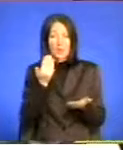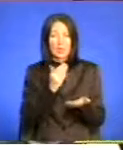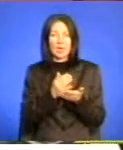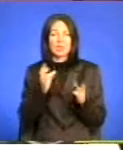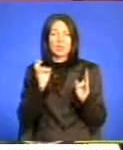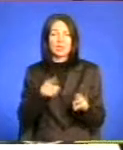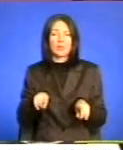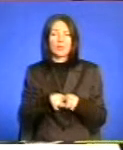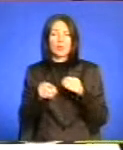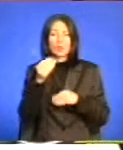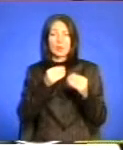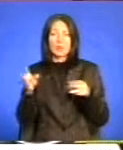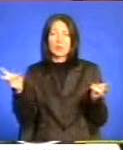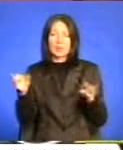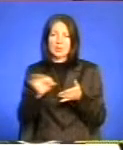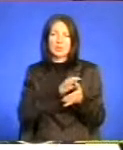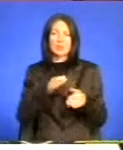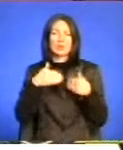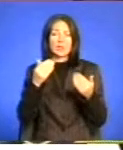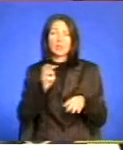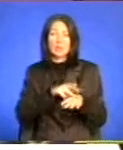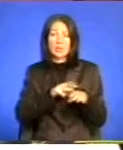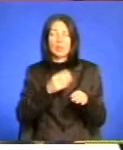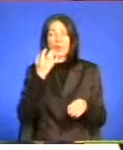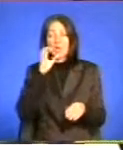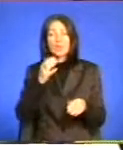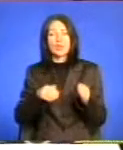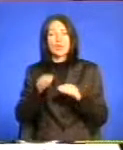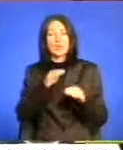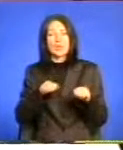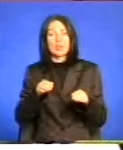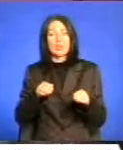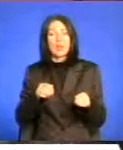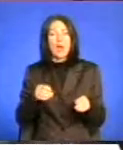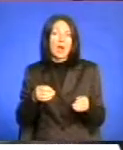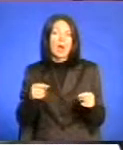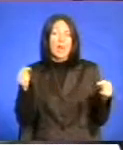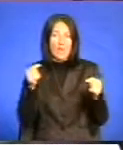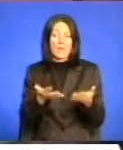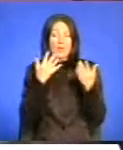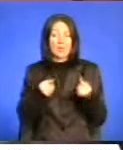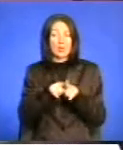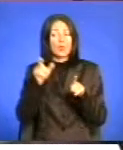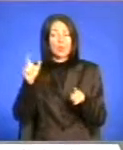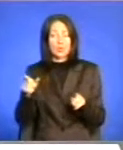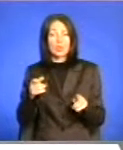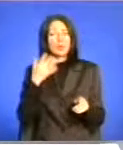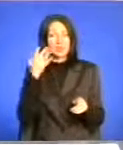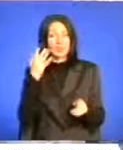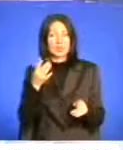одразу звертайтеся в правоохоронні органи, оскільки по гарячих слідах встановити таку особу легше і, відповідно, легше буде допомогти вам.